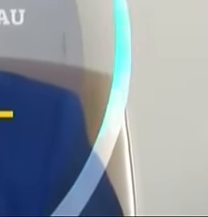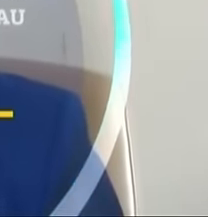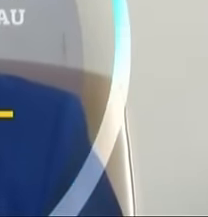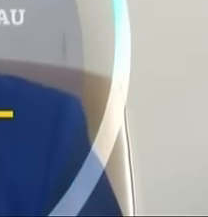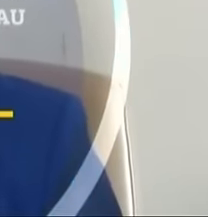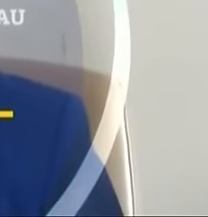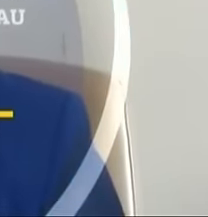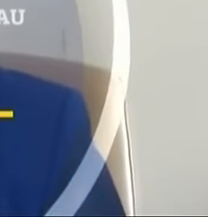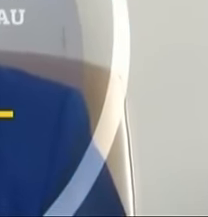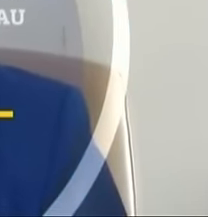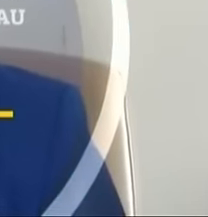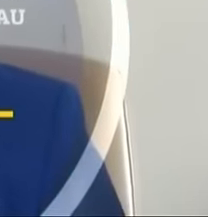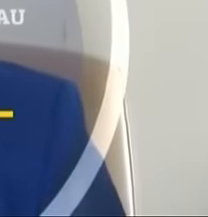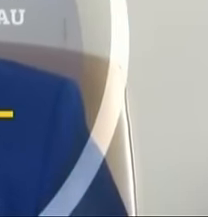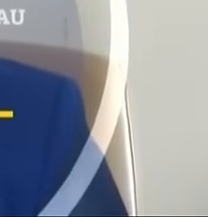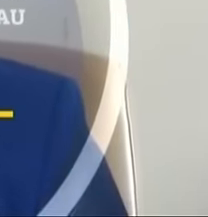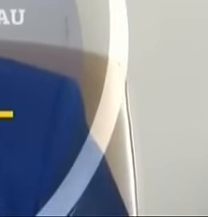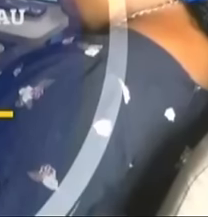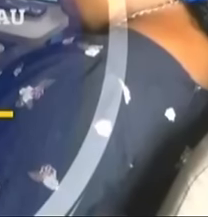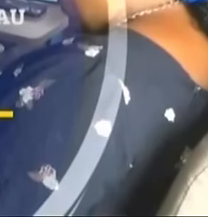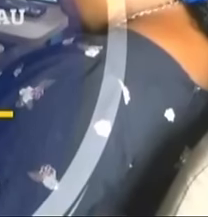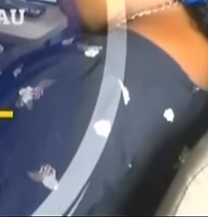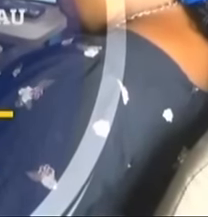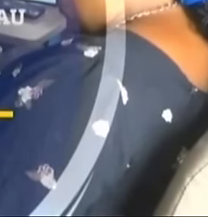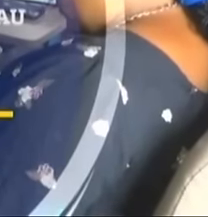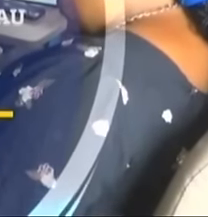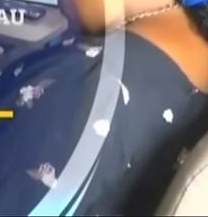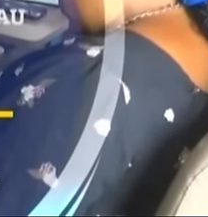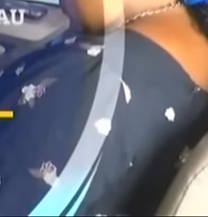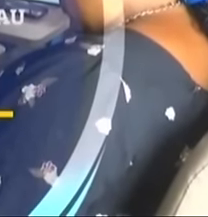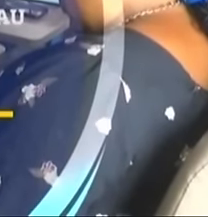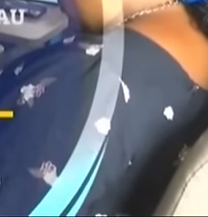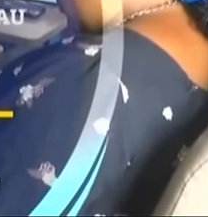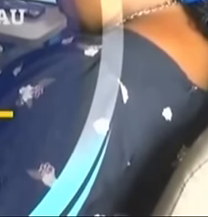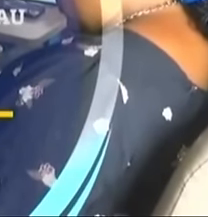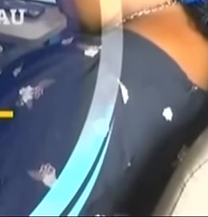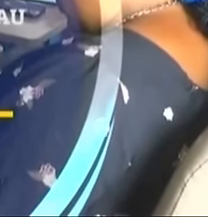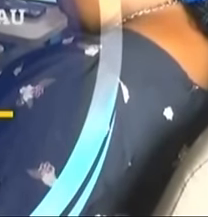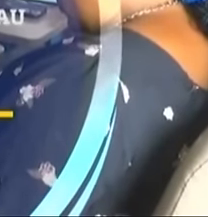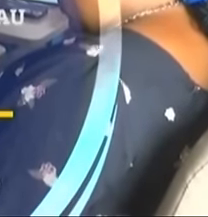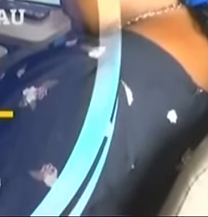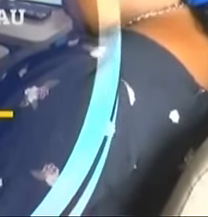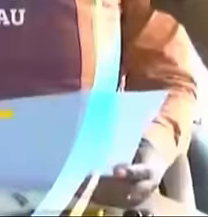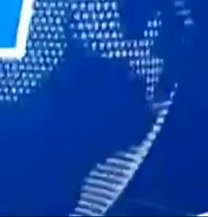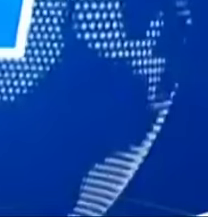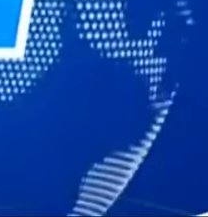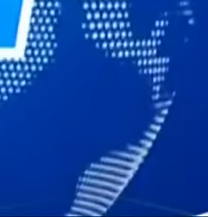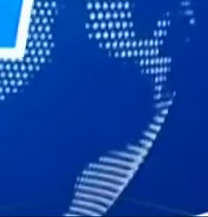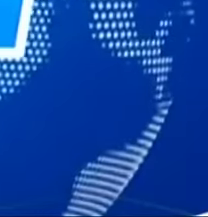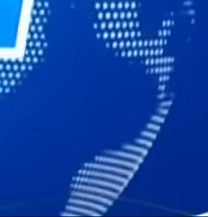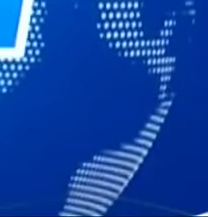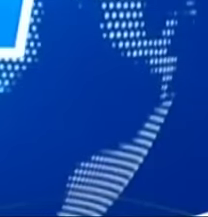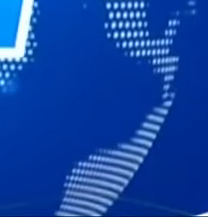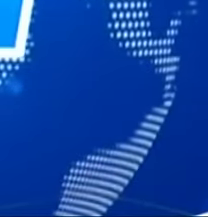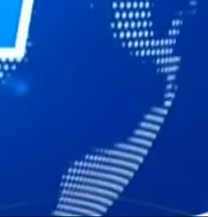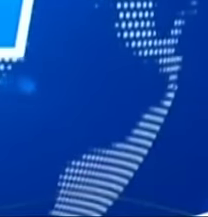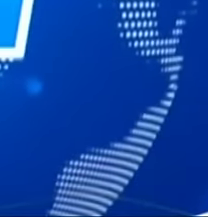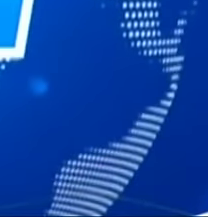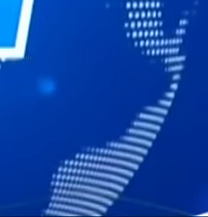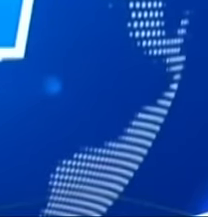se saisisse du rapport de l'IGF sur la mégestion des concessions forestières. Voilà pour le